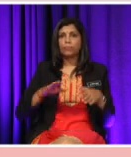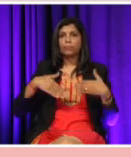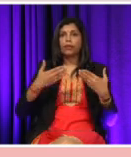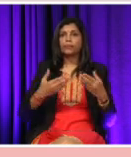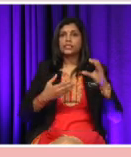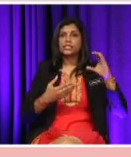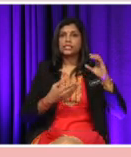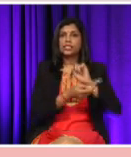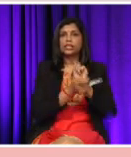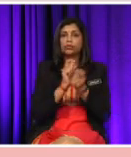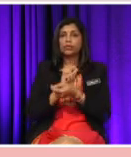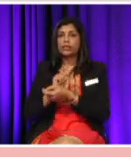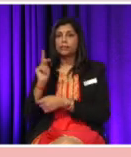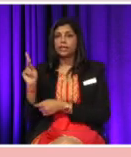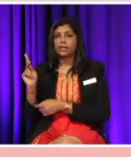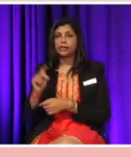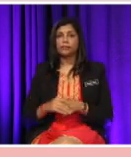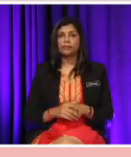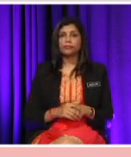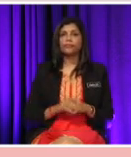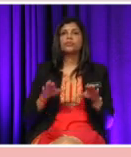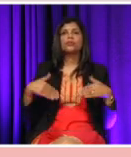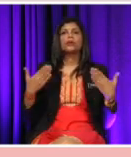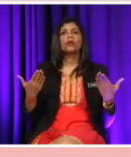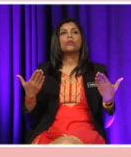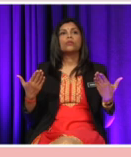Kevin ingat lagi tak din macam